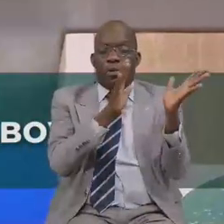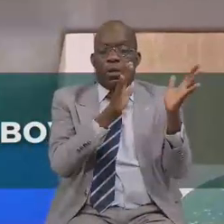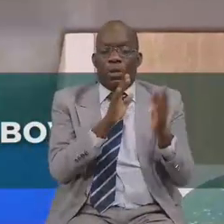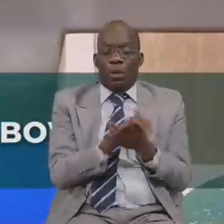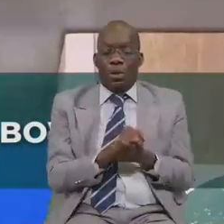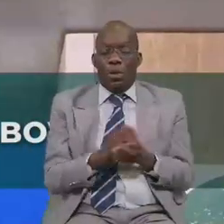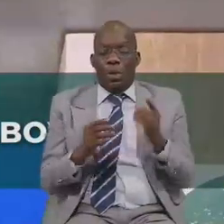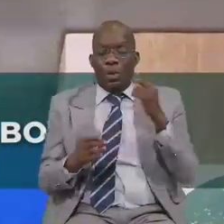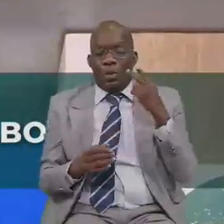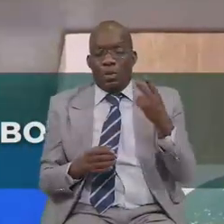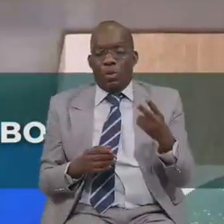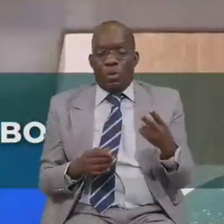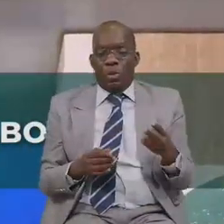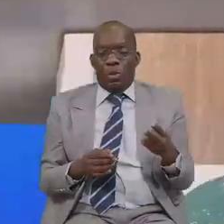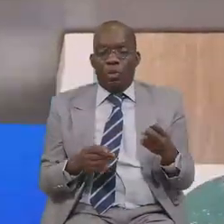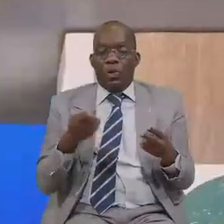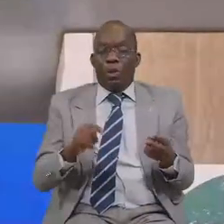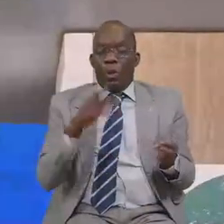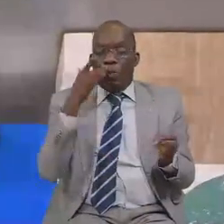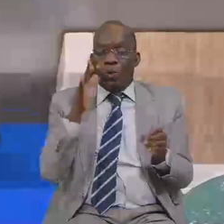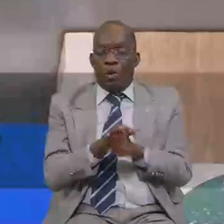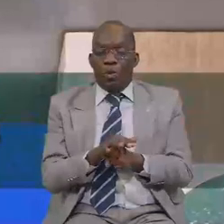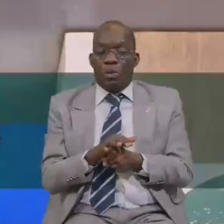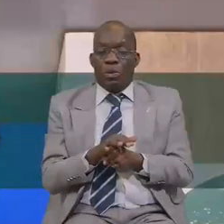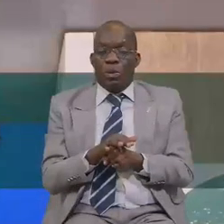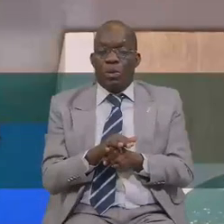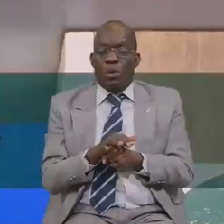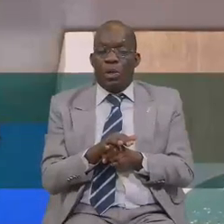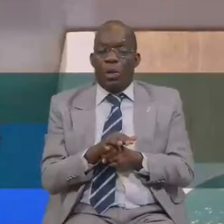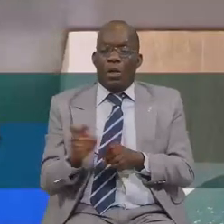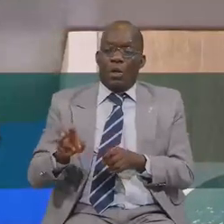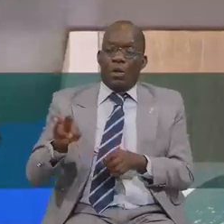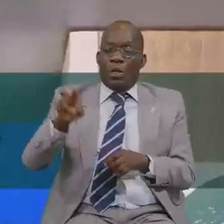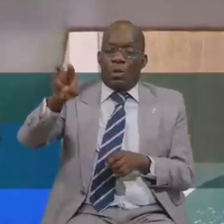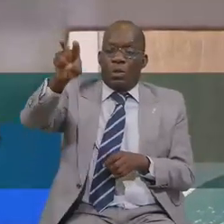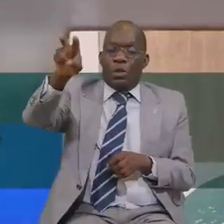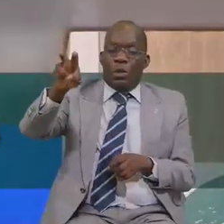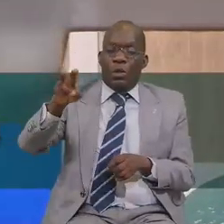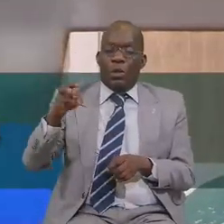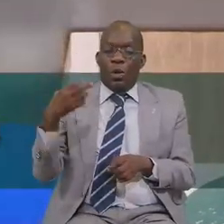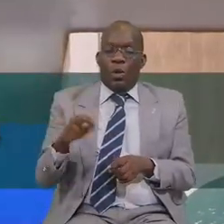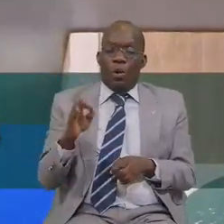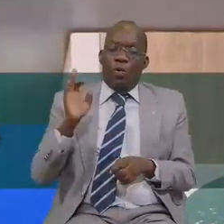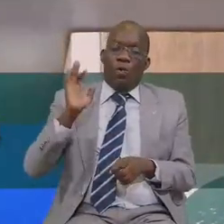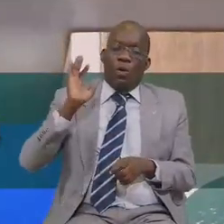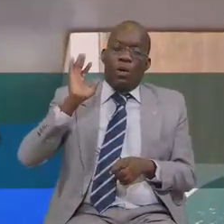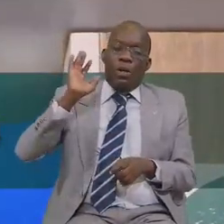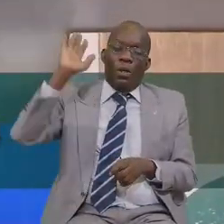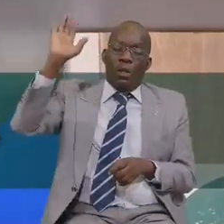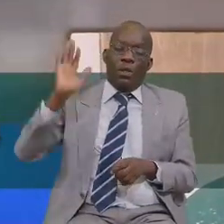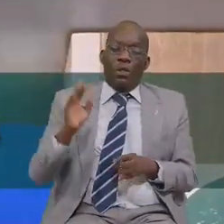Deuxième élément, le transport promis des soldats